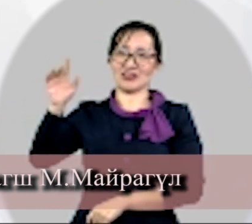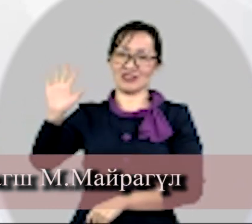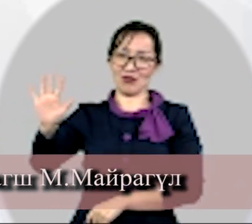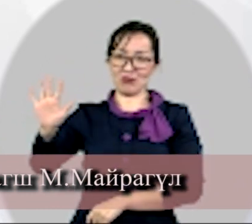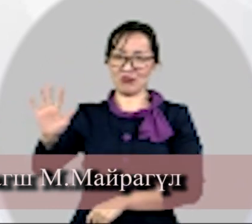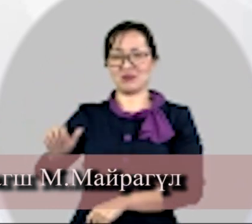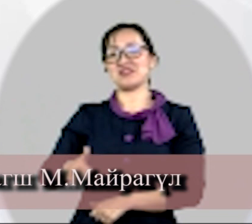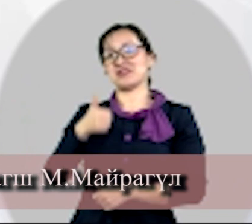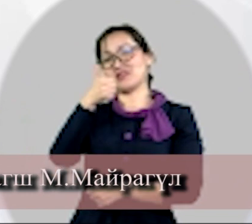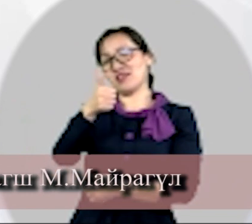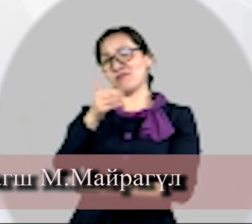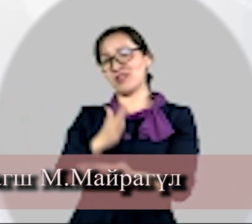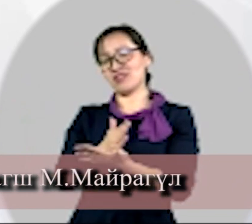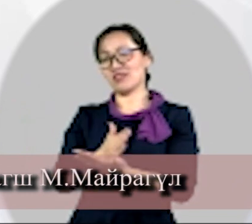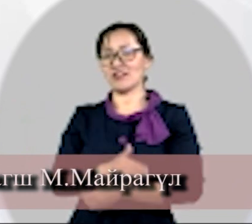Келесі 8 градус